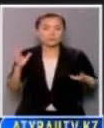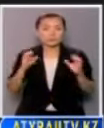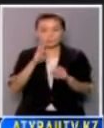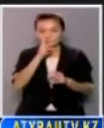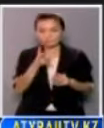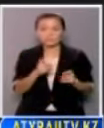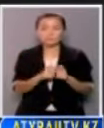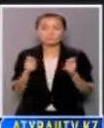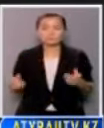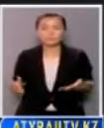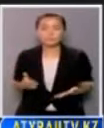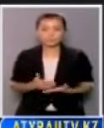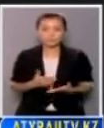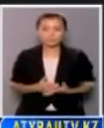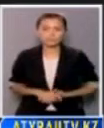бері тапсырып келе жатырмын.